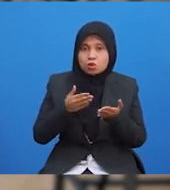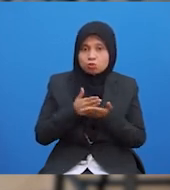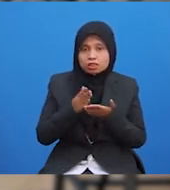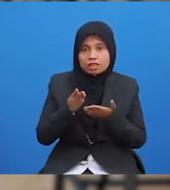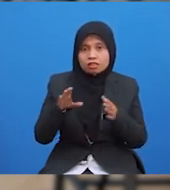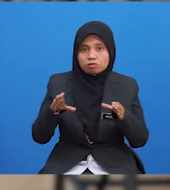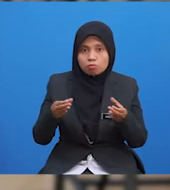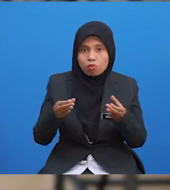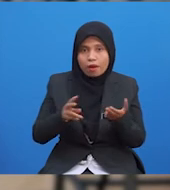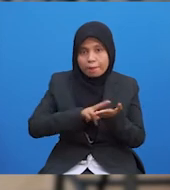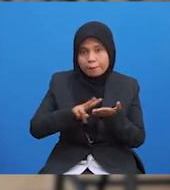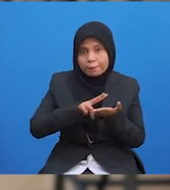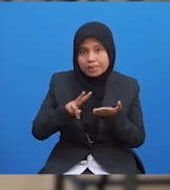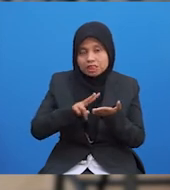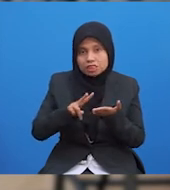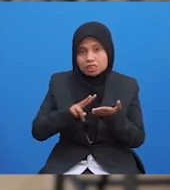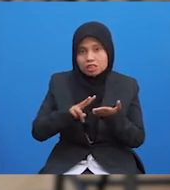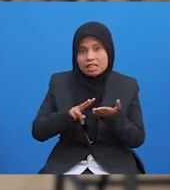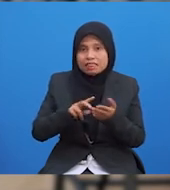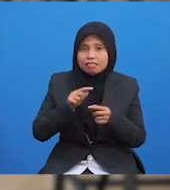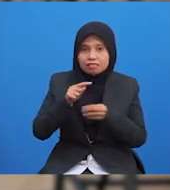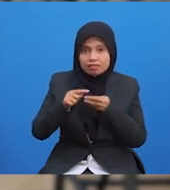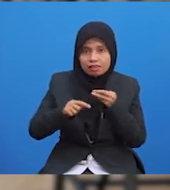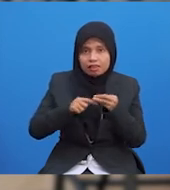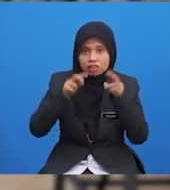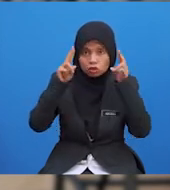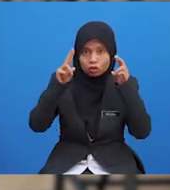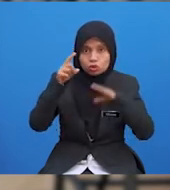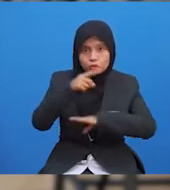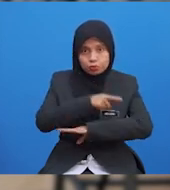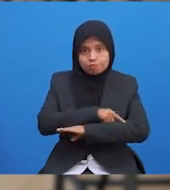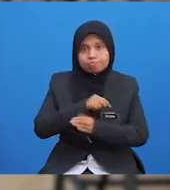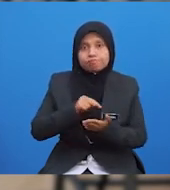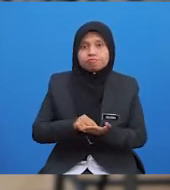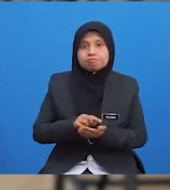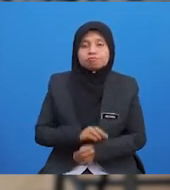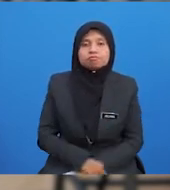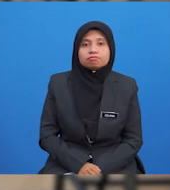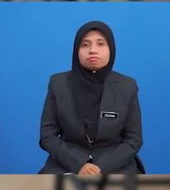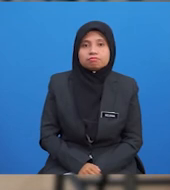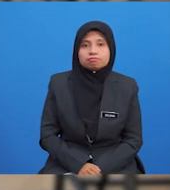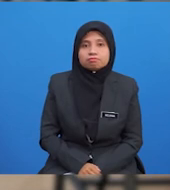Teruskan membuat pembacaan lanjut mengenai topik yang dibincangkan pada hari ini.